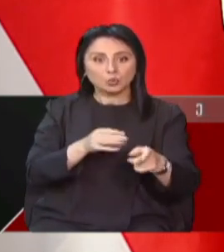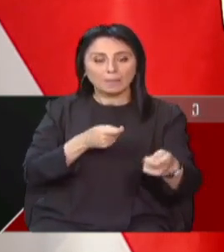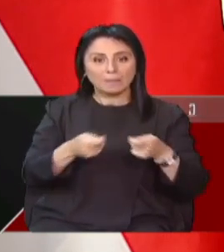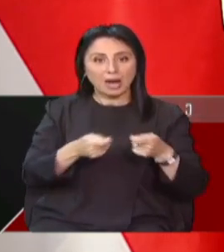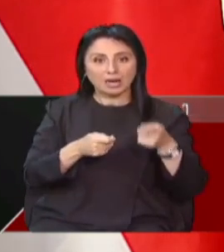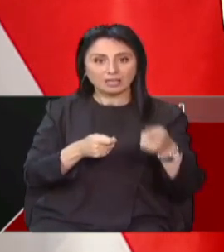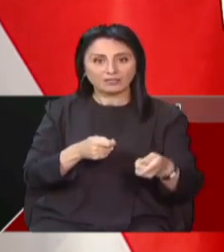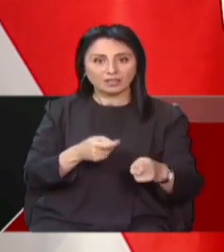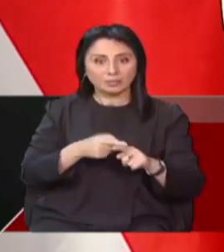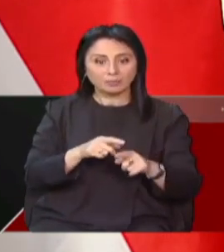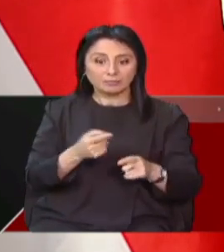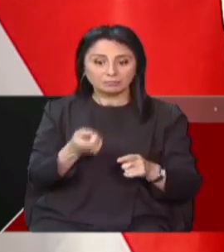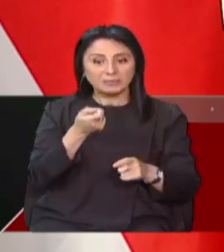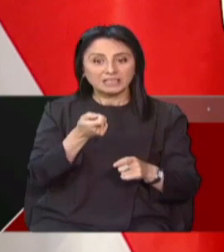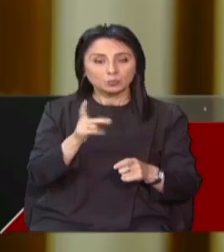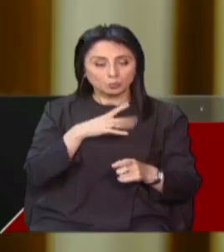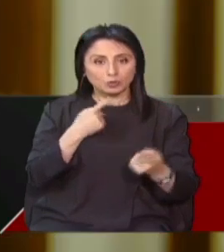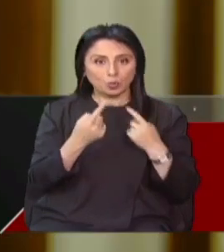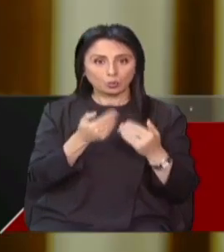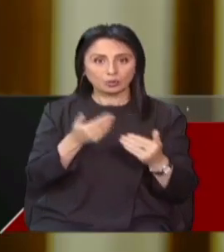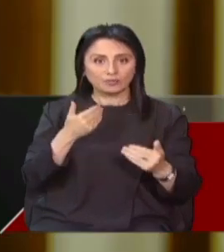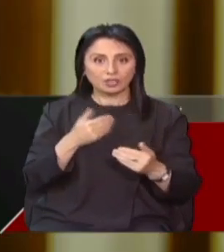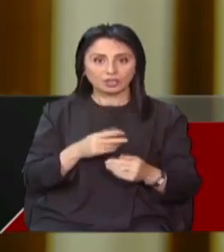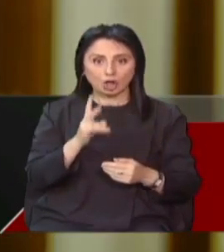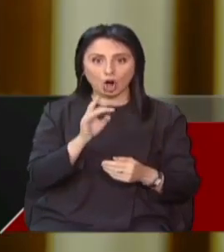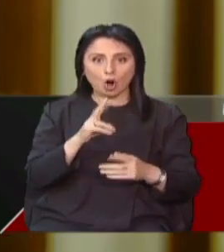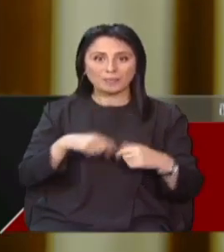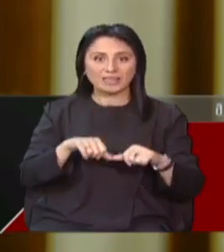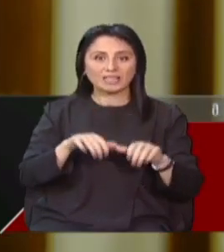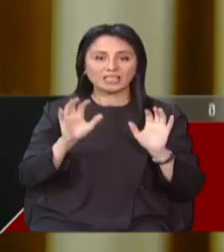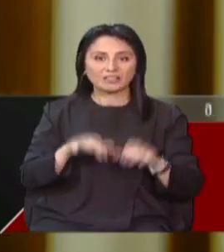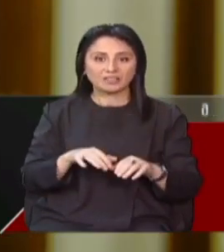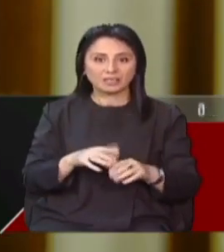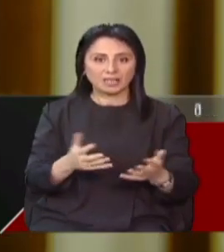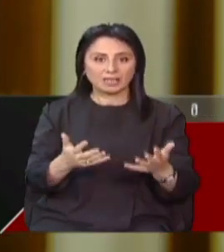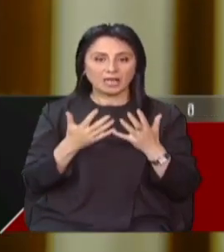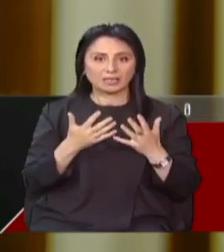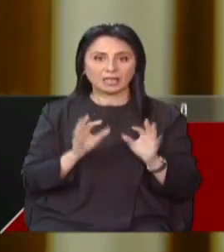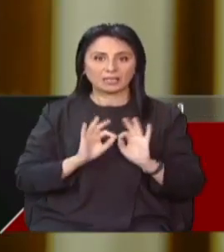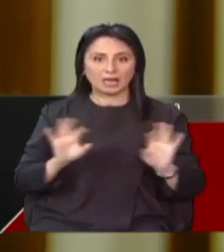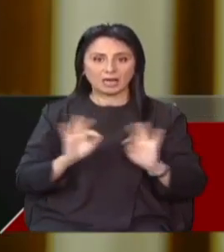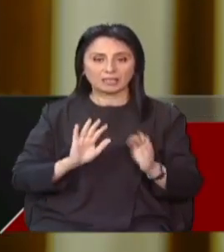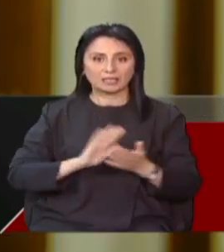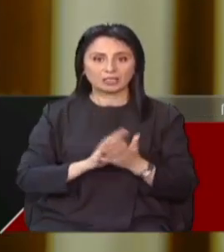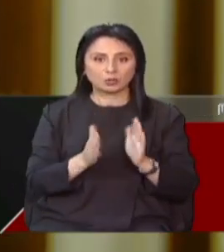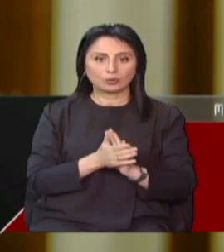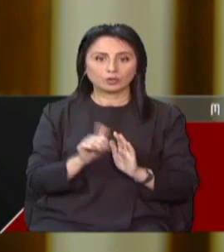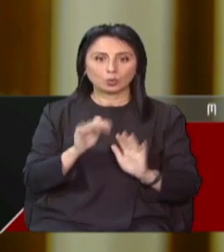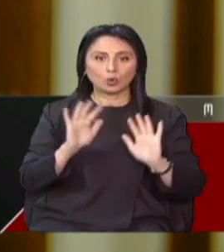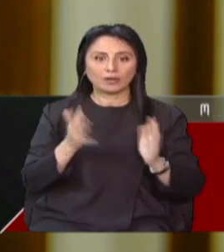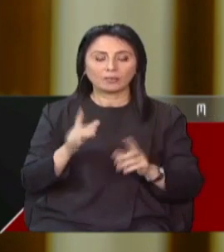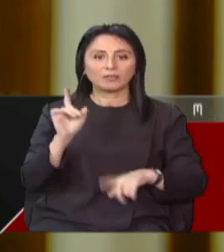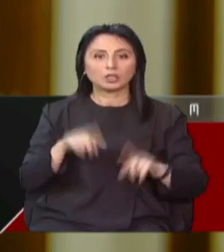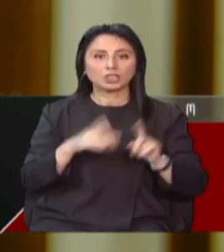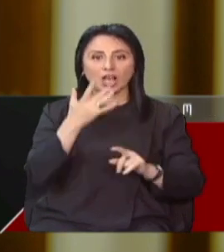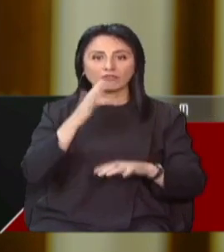Martua, ze minimum consultație bi unda gai iaru. Comitet este auzit domnul Marim, atlat ahsna situația, rogur hteba